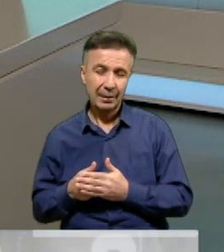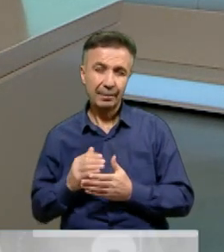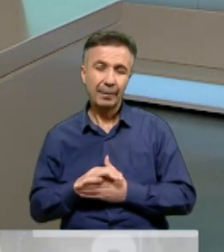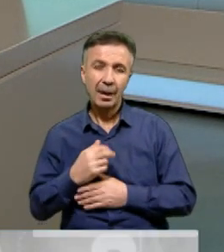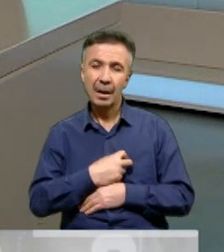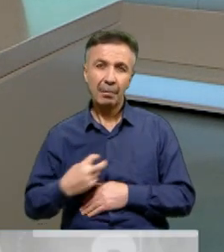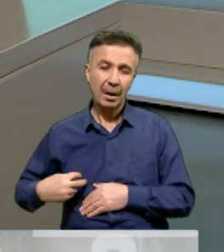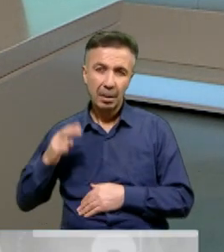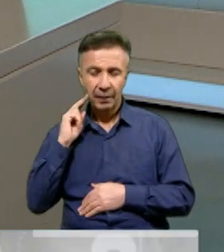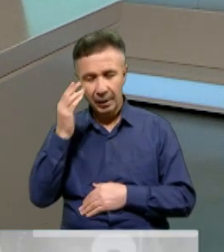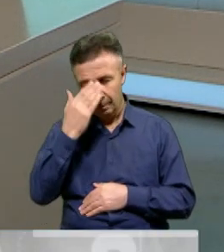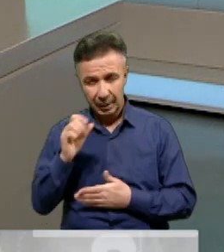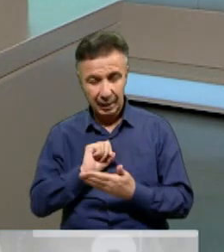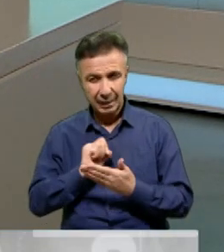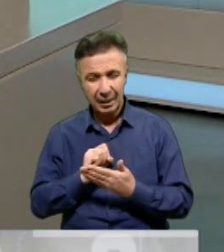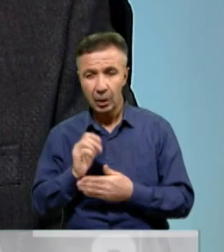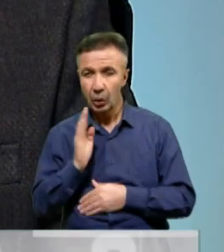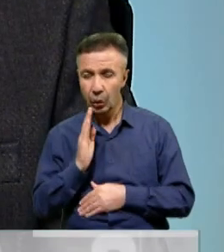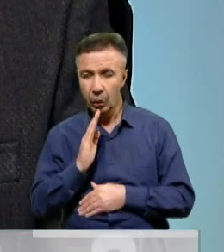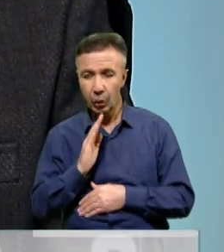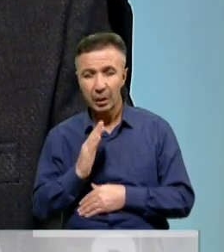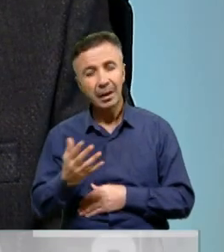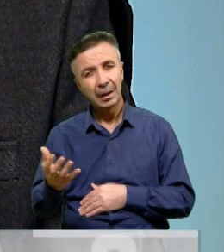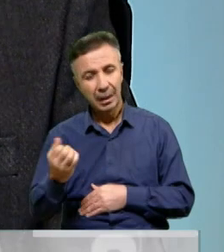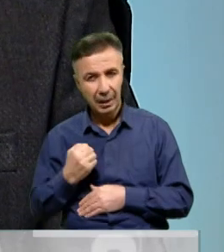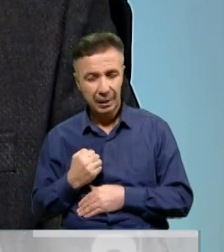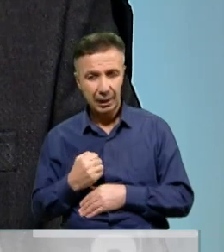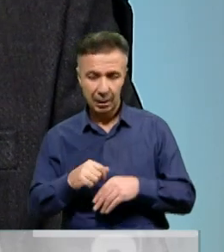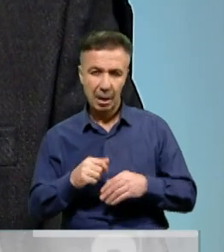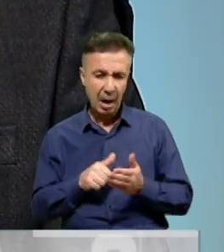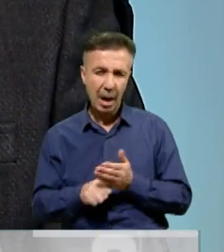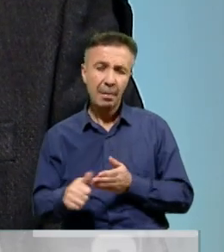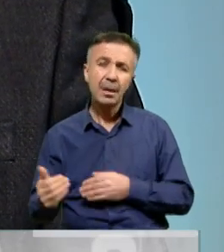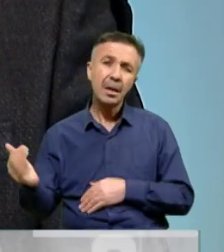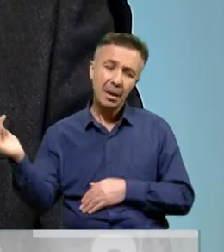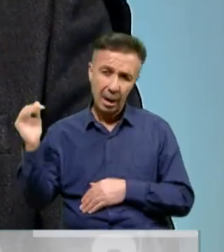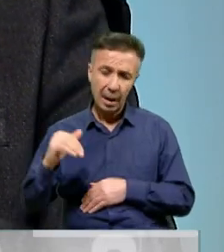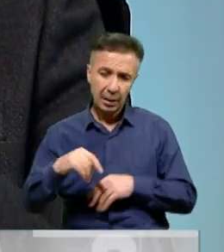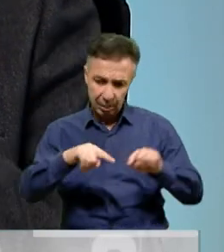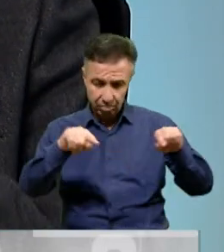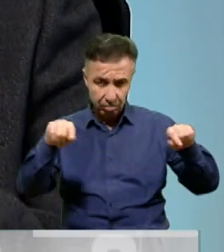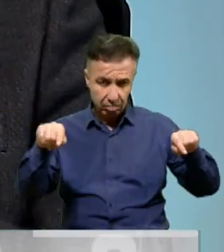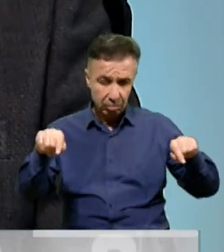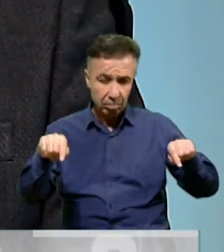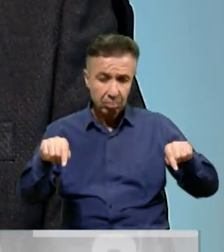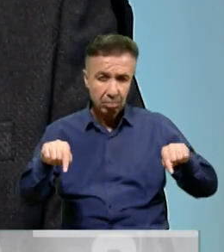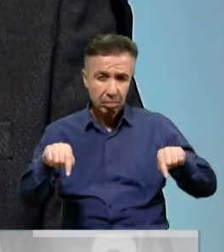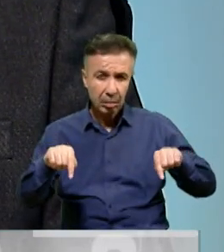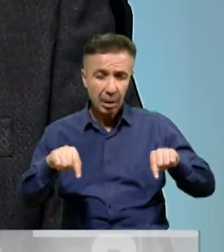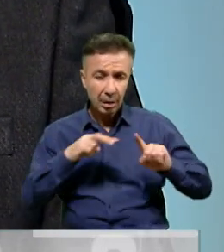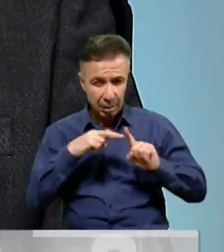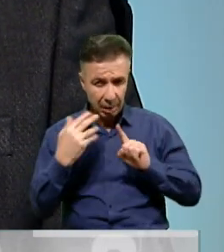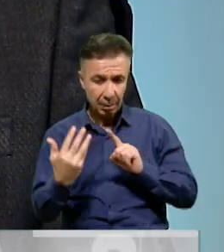Efendimiz döneminde yazılan kağıtları aldılar hepsini önlerine ve sahabe efendilerimize